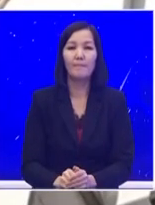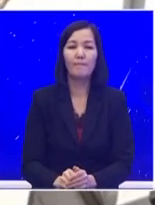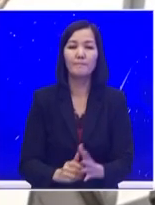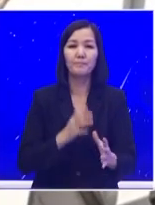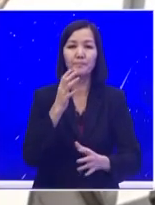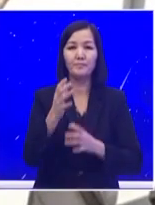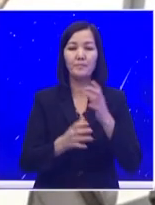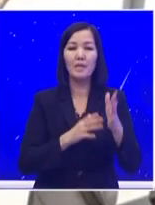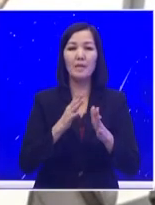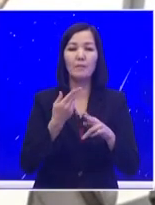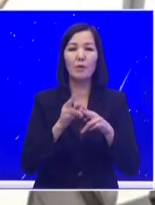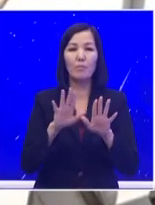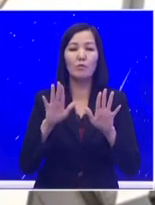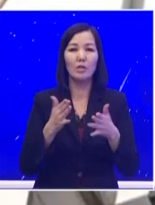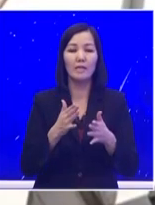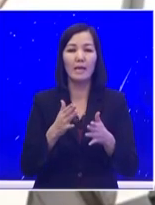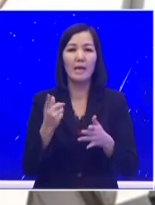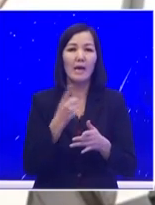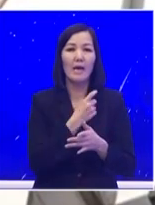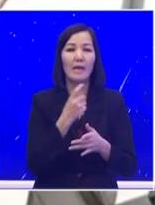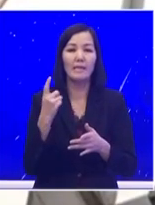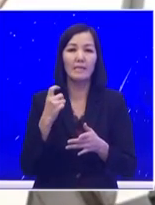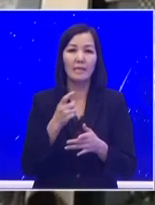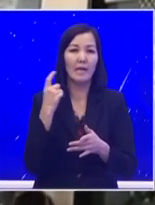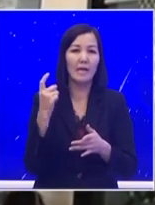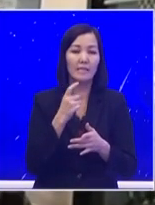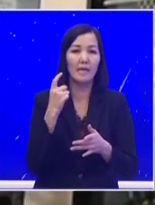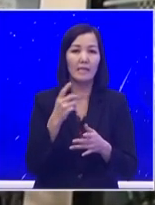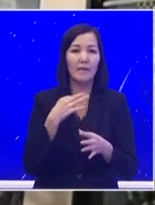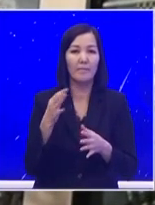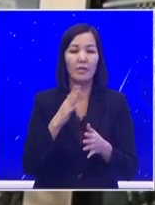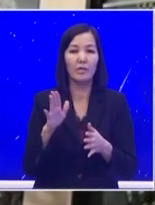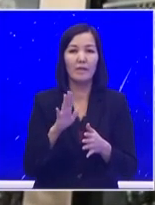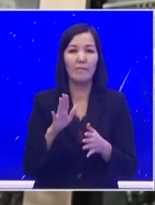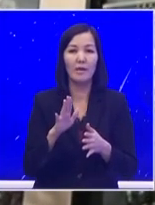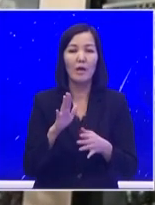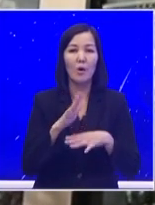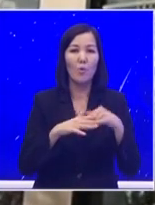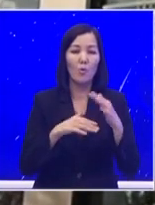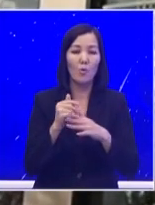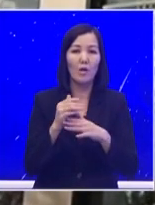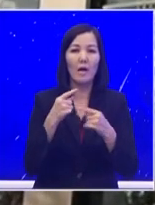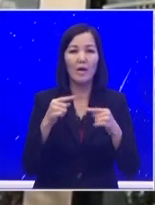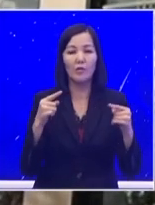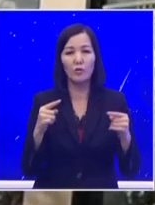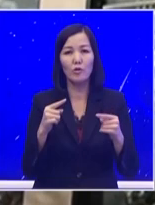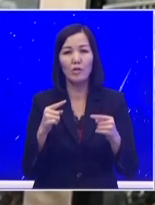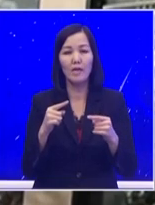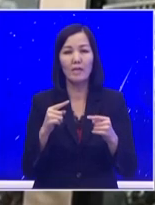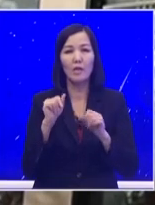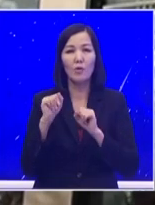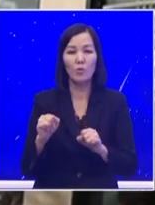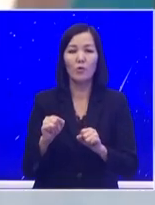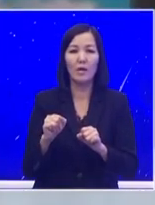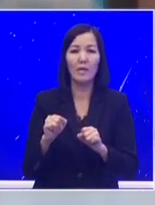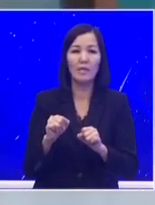Әлемдегі бұл жағдайға франциялық әтір шығаратын зауыт иелері де бейжай қарамай қолды зарарсыздандыруға арналған құралдар шығара бастады. Кристиан